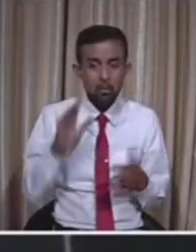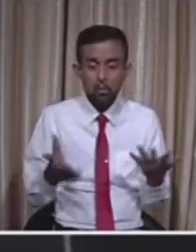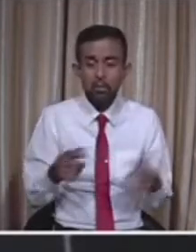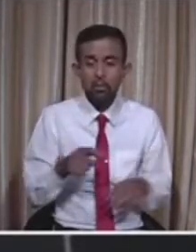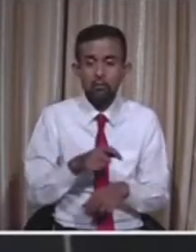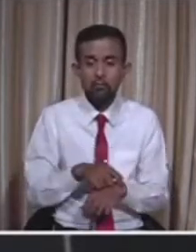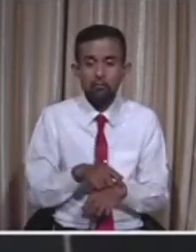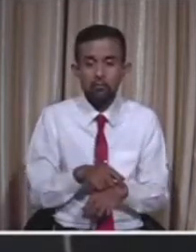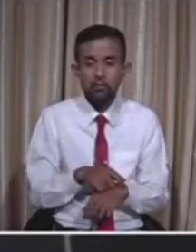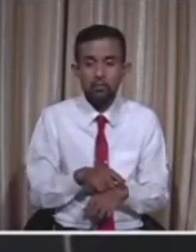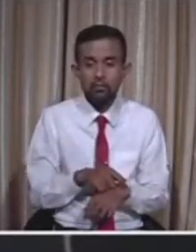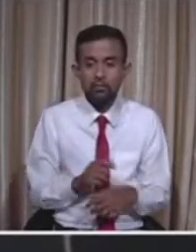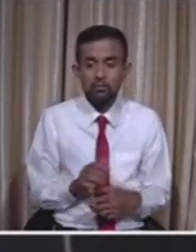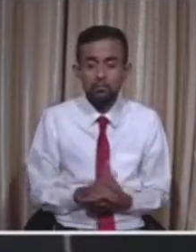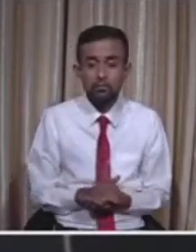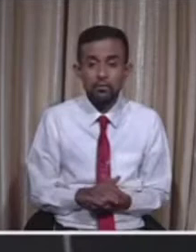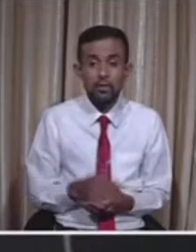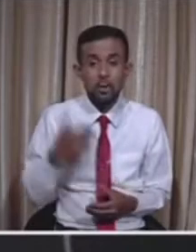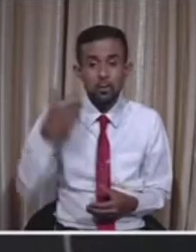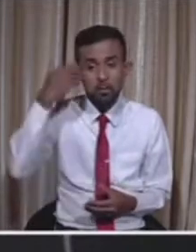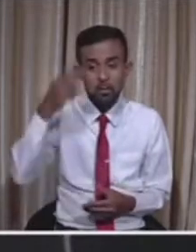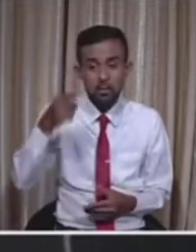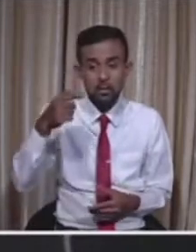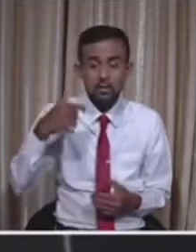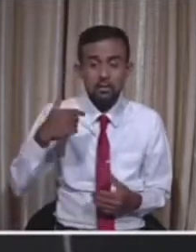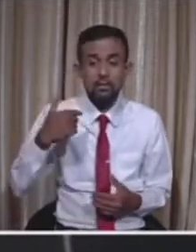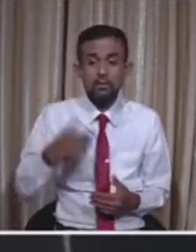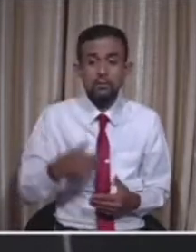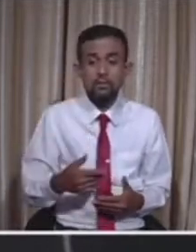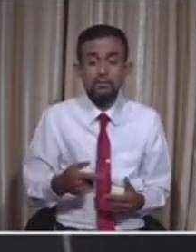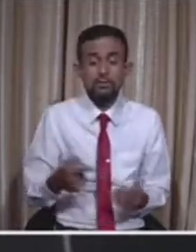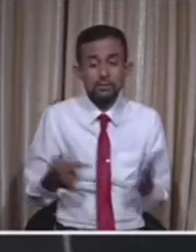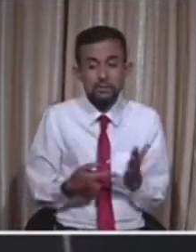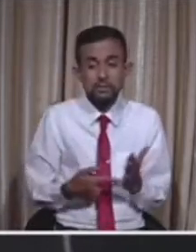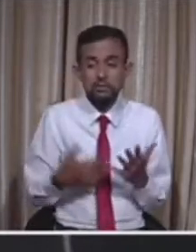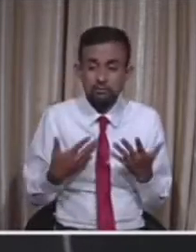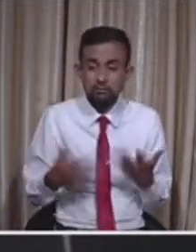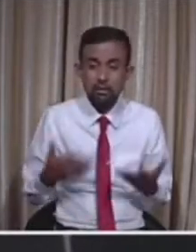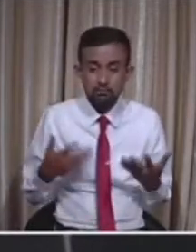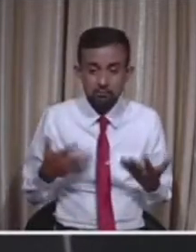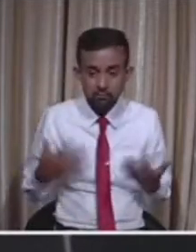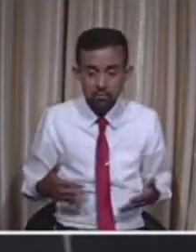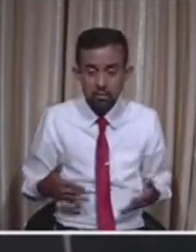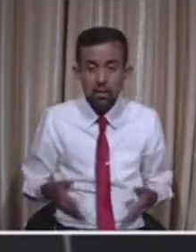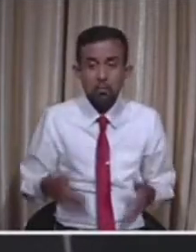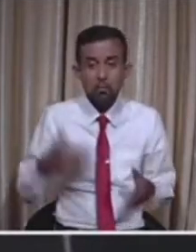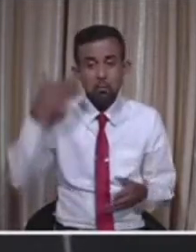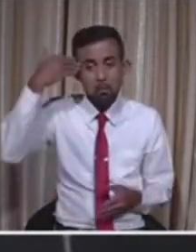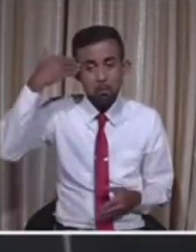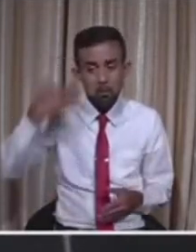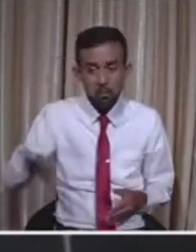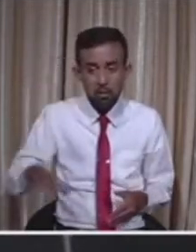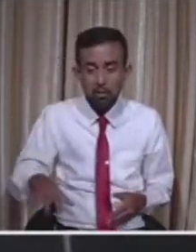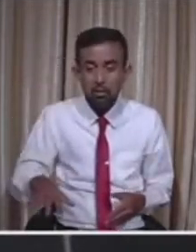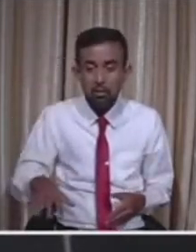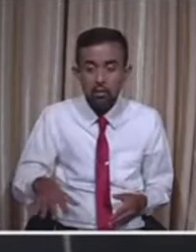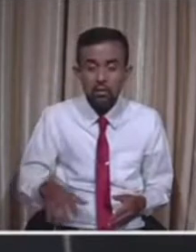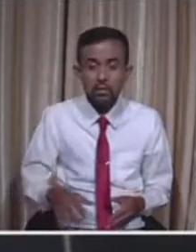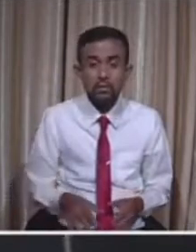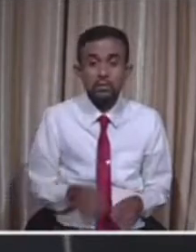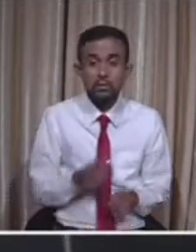වෙලාවක ඒ ජීවිතය දසවද බන්ධන කොටකට ලක් කරලා මරා දමනක